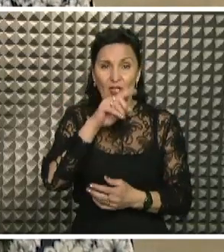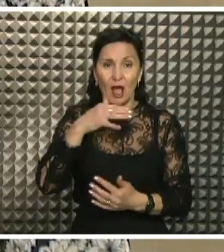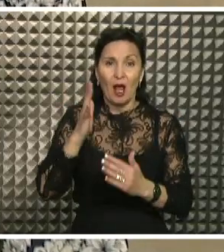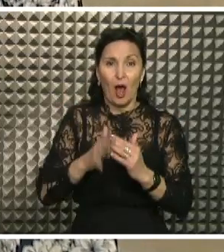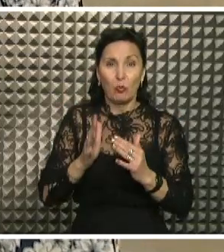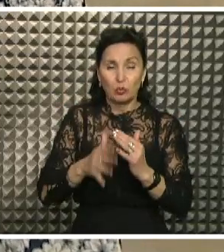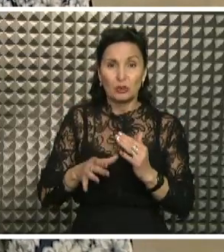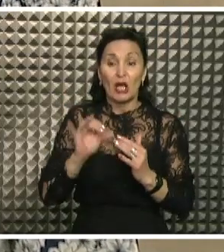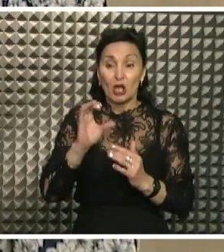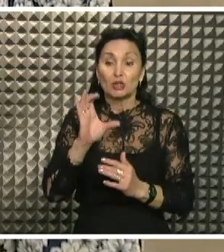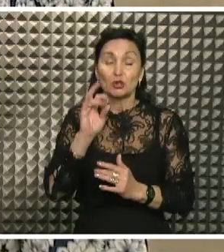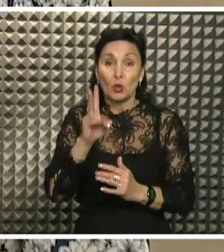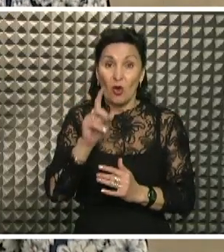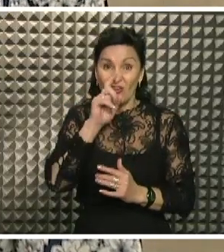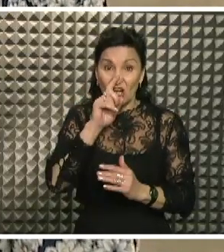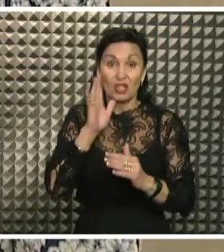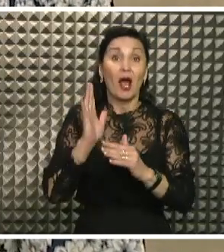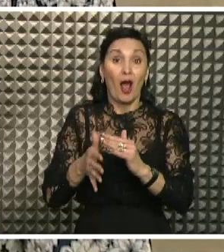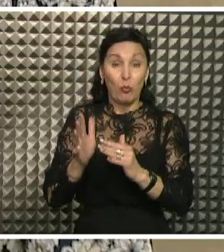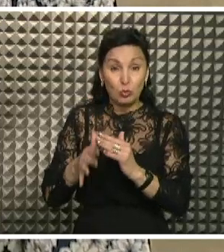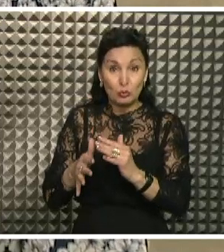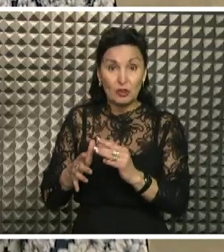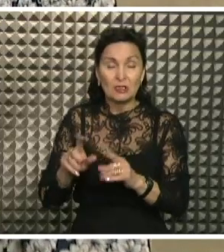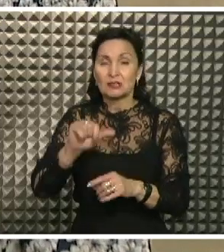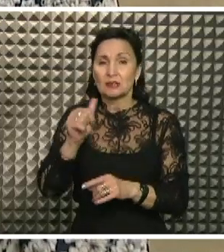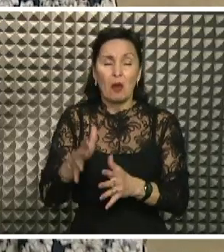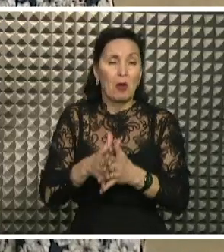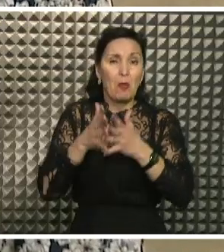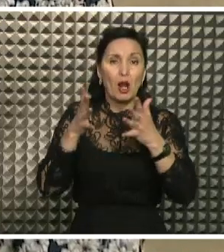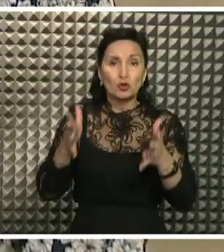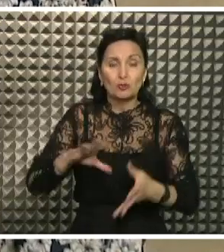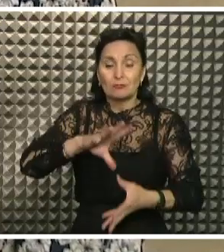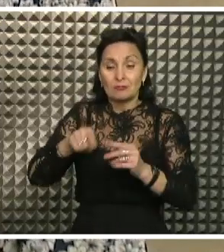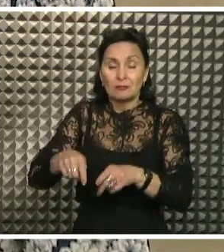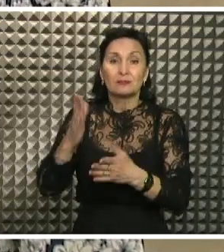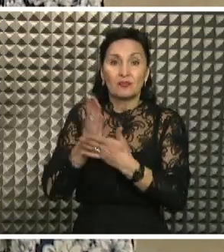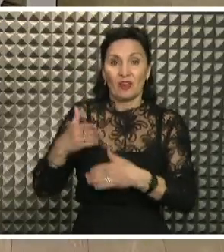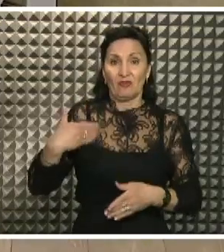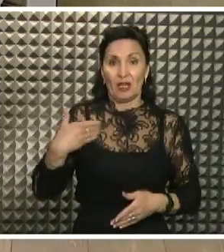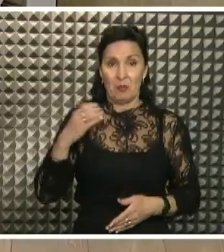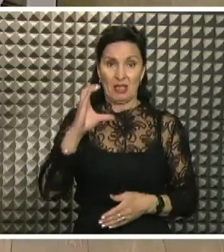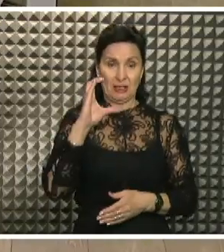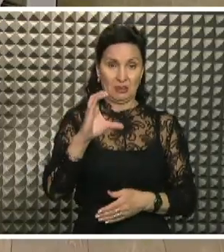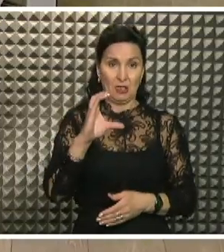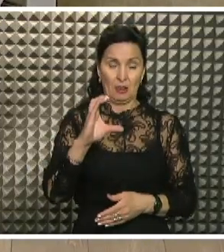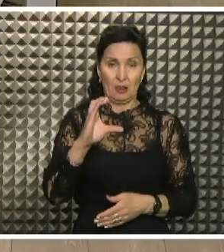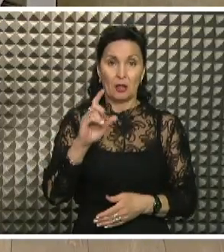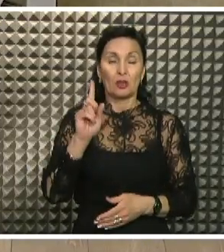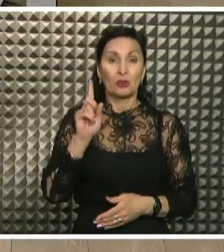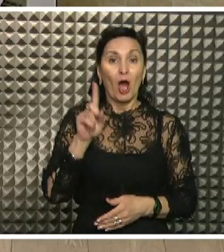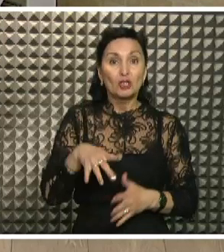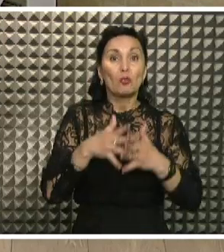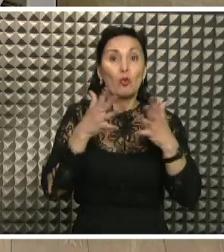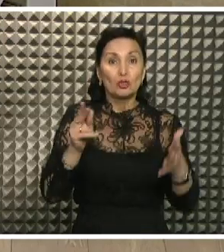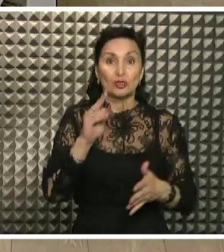сок квашеной капусты, отлично, в котором самое большое количество витамина С. Даже больше, чем в лимоне. Да,